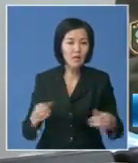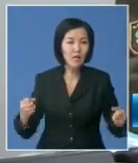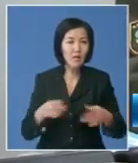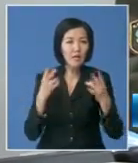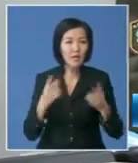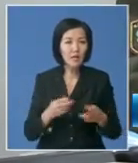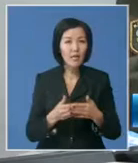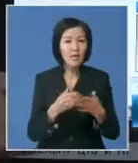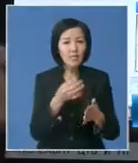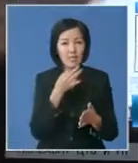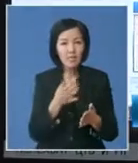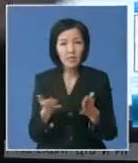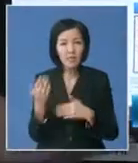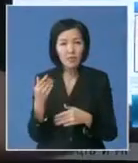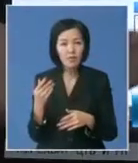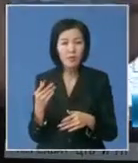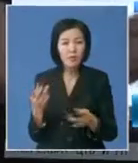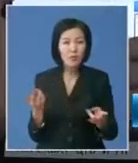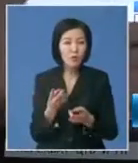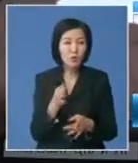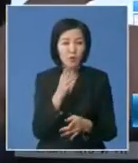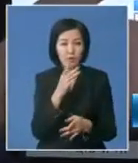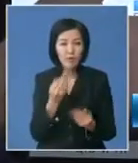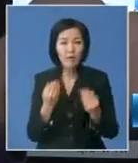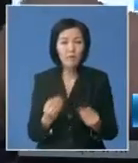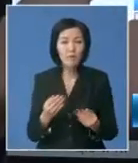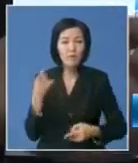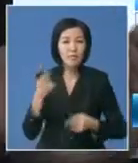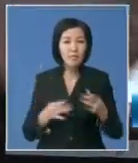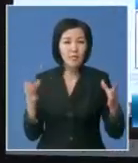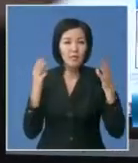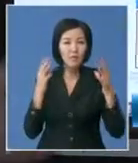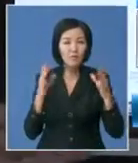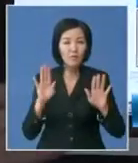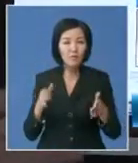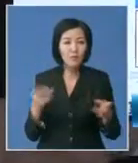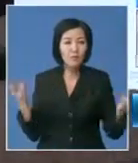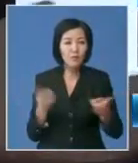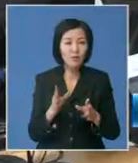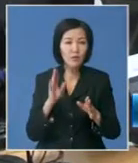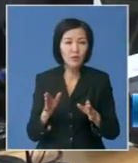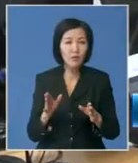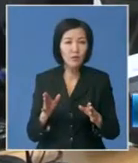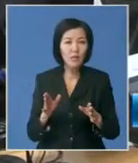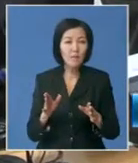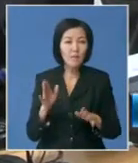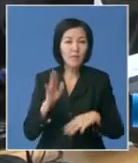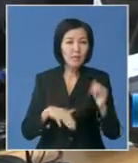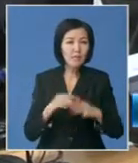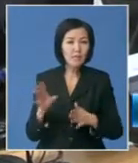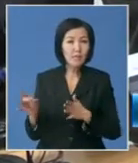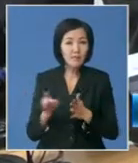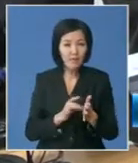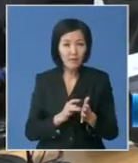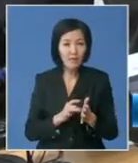аварий если раньше для этого требовалось определенное время но теперь теле и радио и в первом случае необходимости будет защищен практически